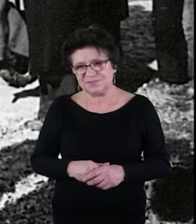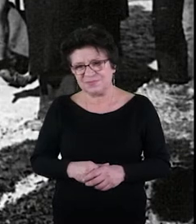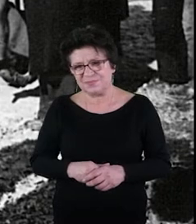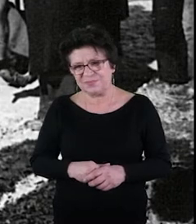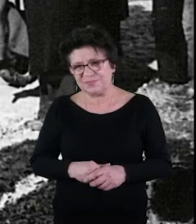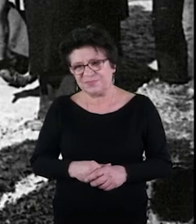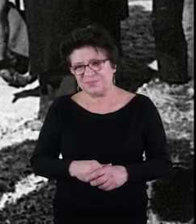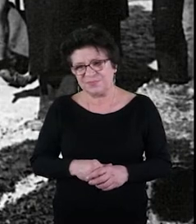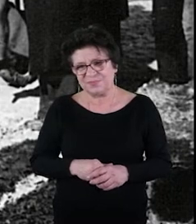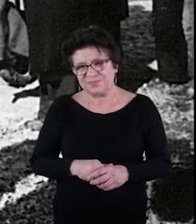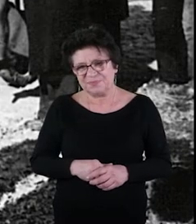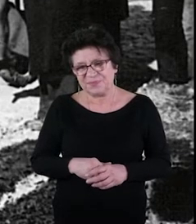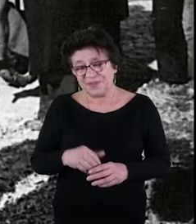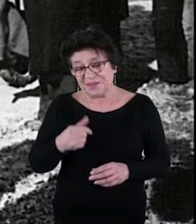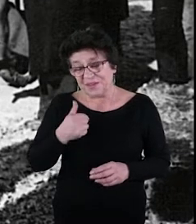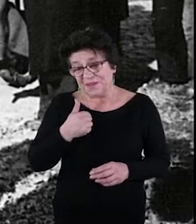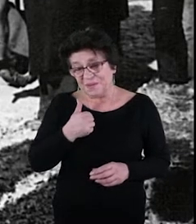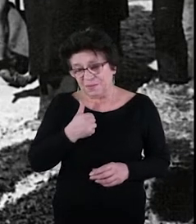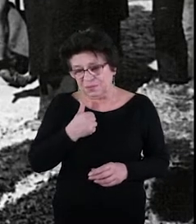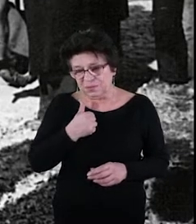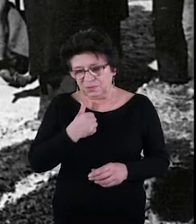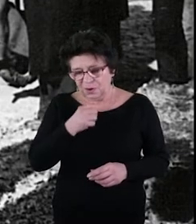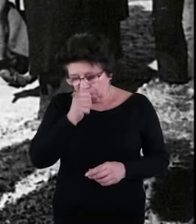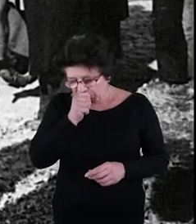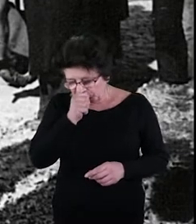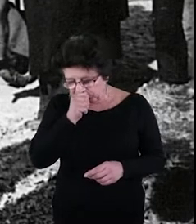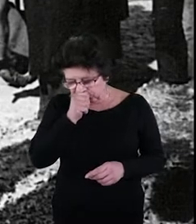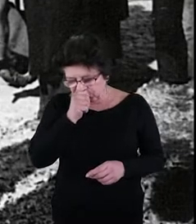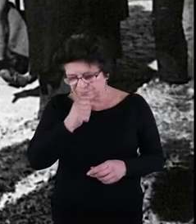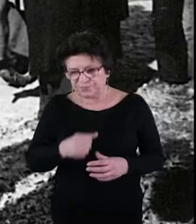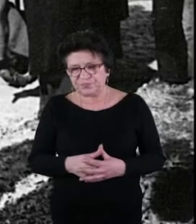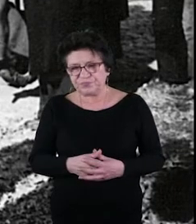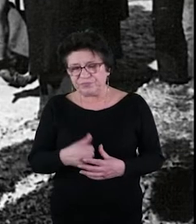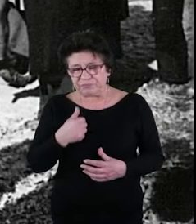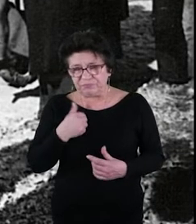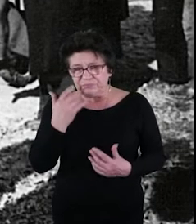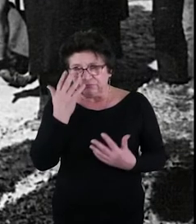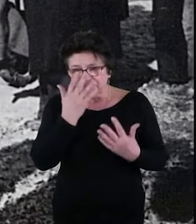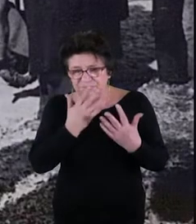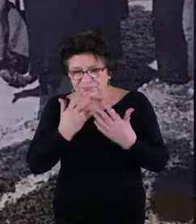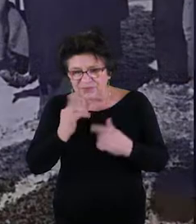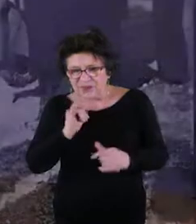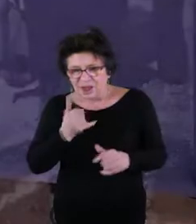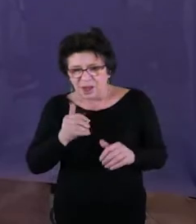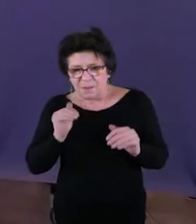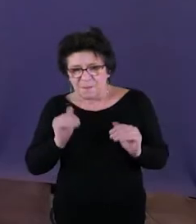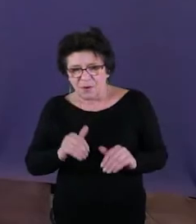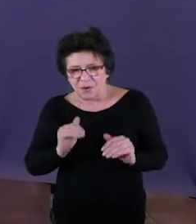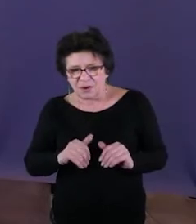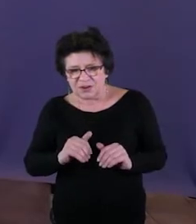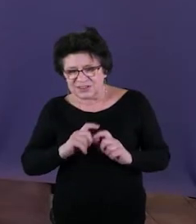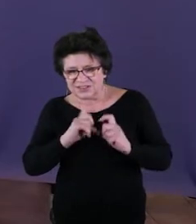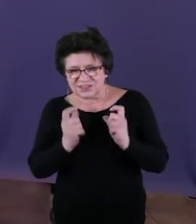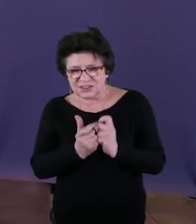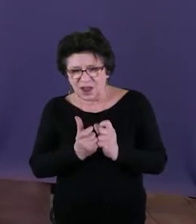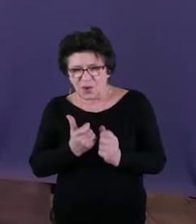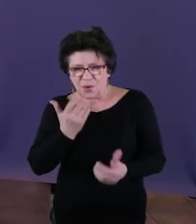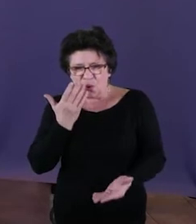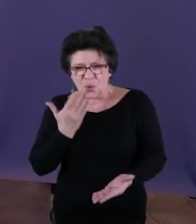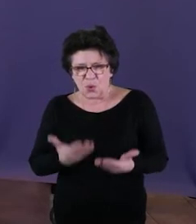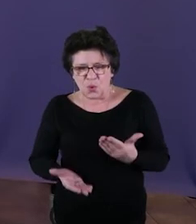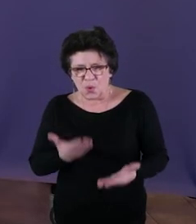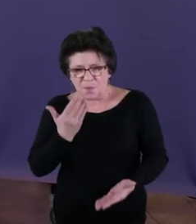było tych ja sobie tego nie wyobrażam jak oni to przywozili przez ten cały Lublin ale tutaj musiało być jak nakładali